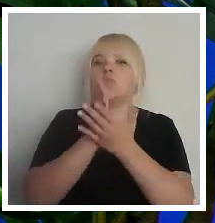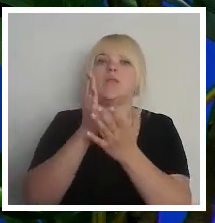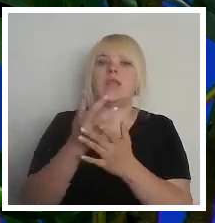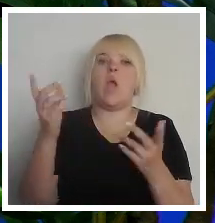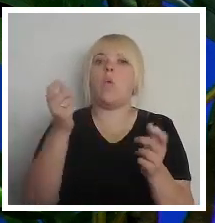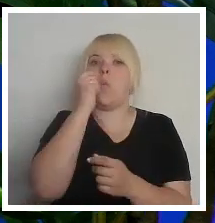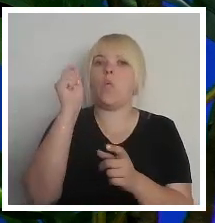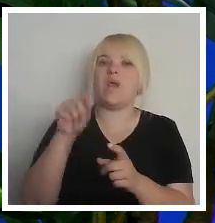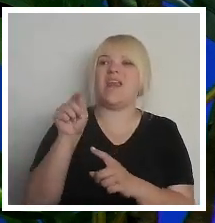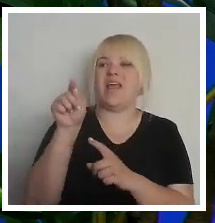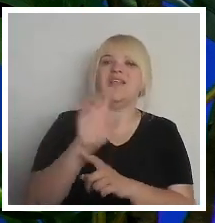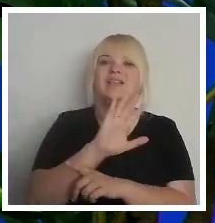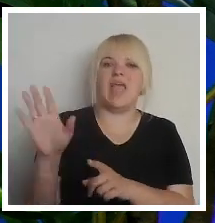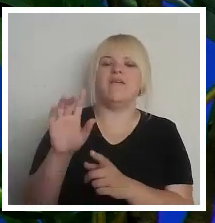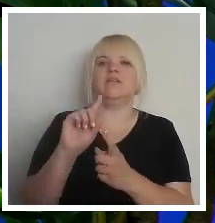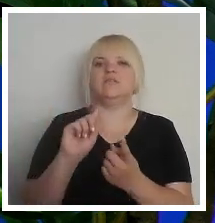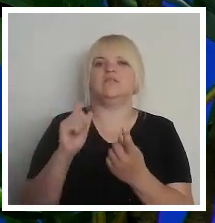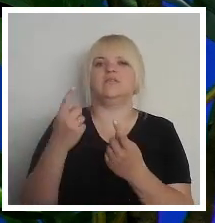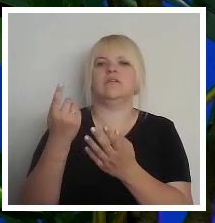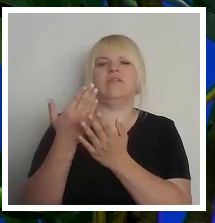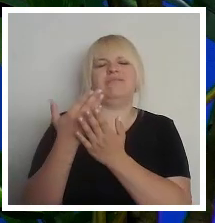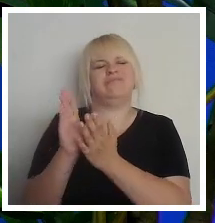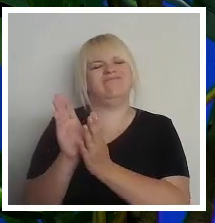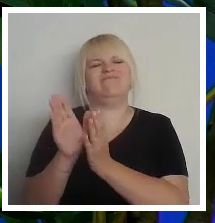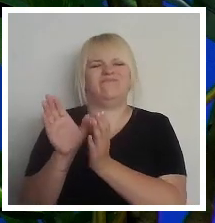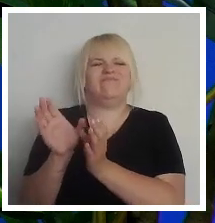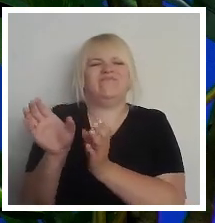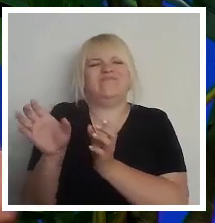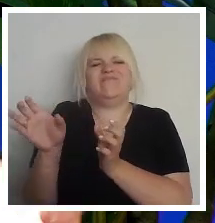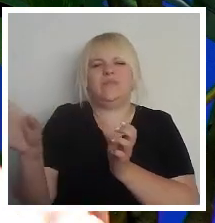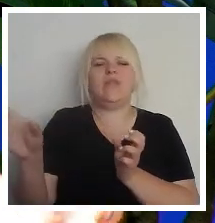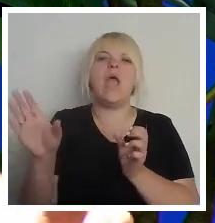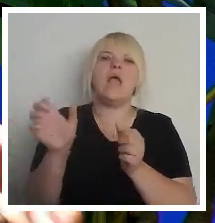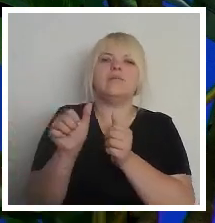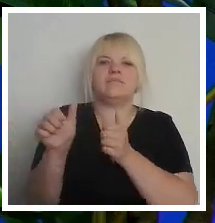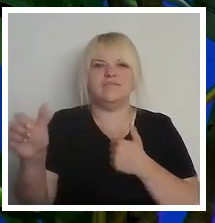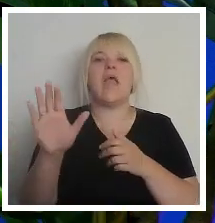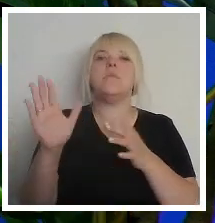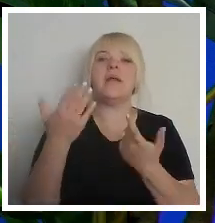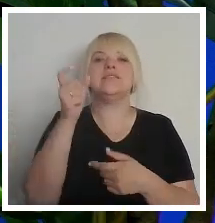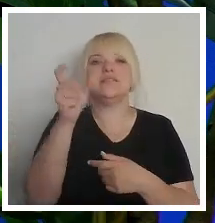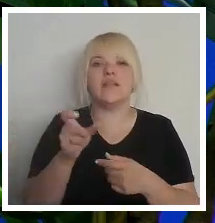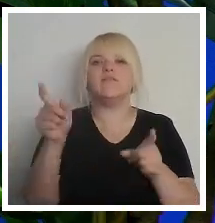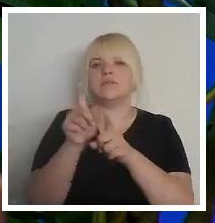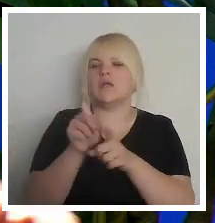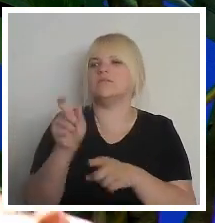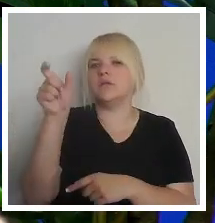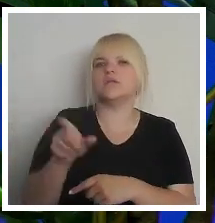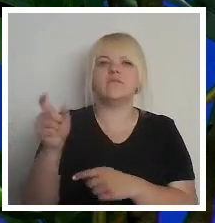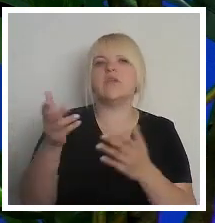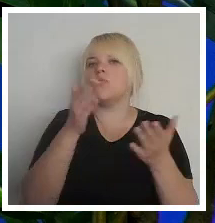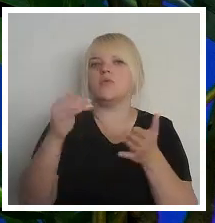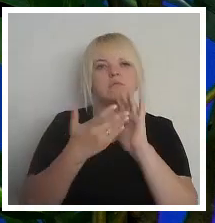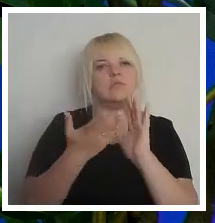nevis kļuvis otru šķirīgs, bet ka tas cilvēks ir tas pats cilvēks, kurā situācijā varētu būt arī